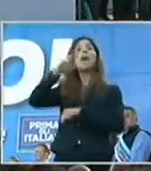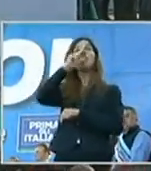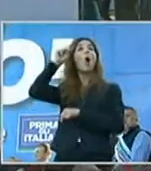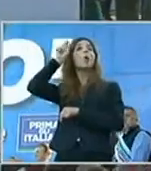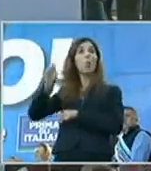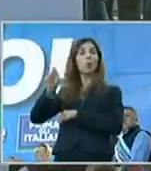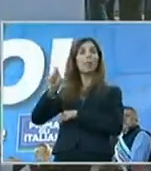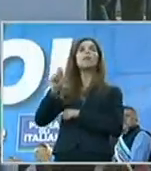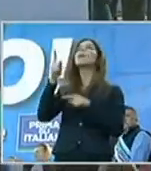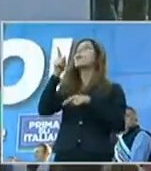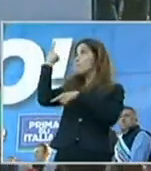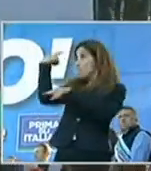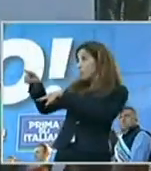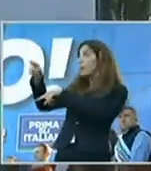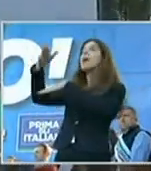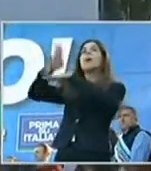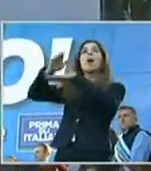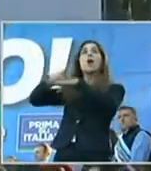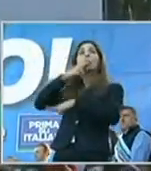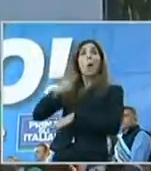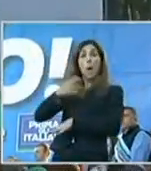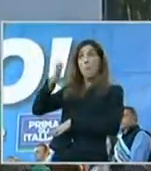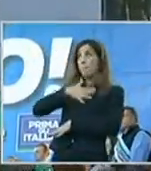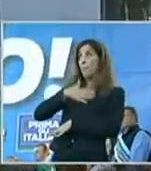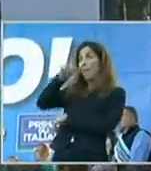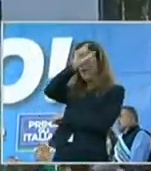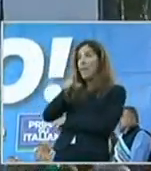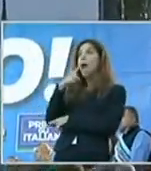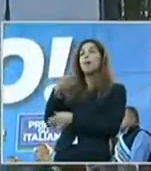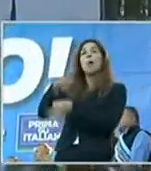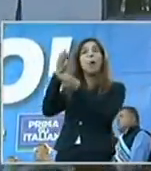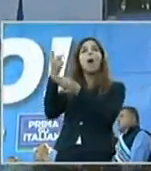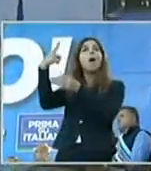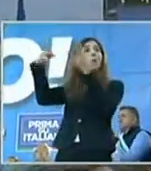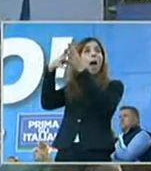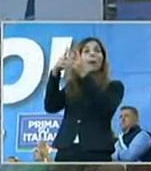nome. Non è una guerra in nome del popolo italiano.